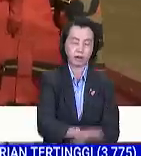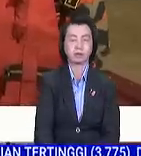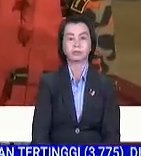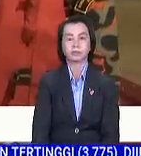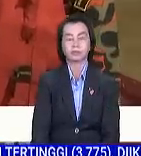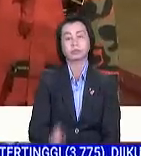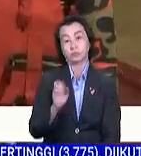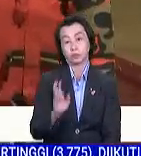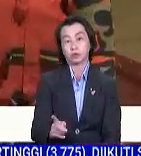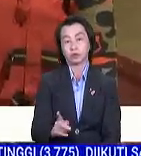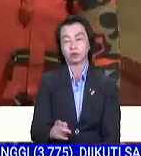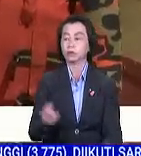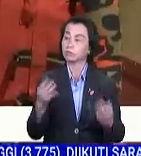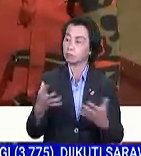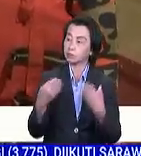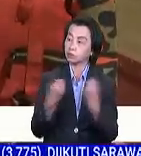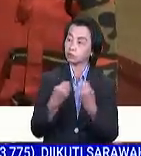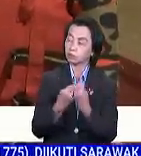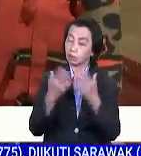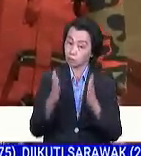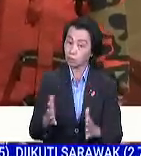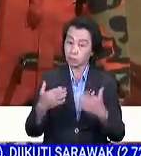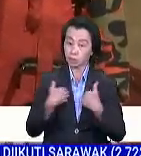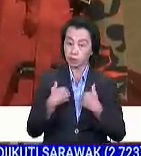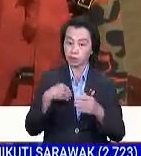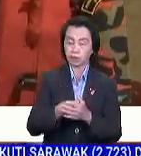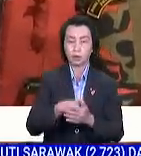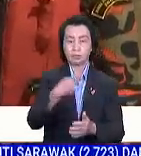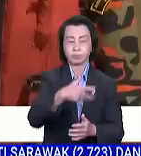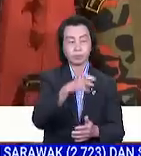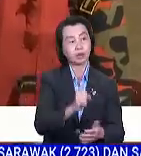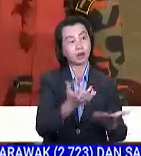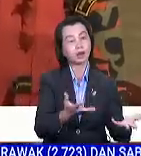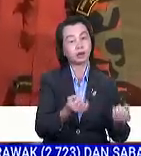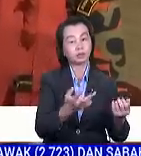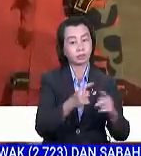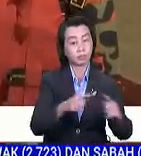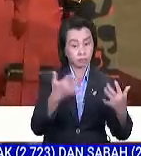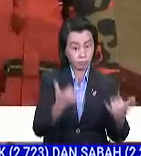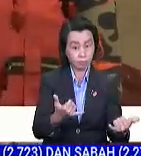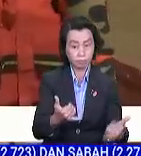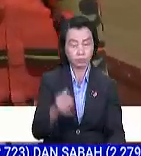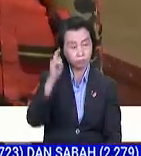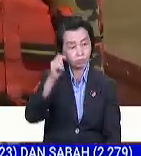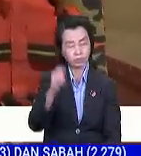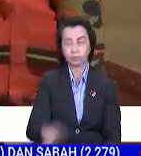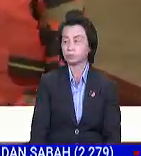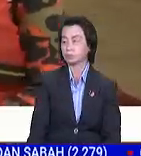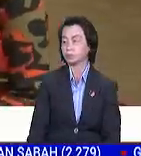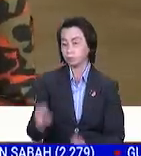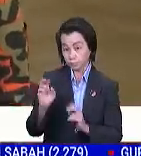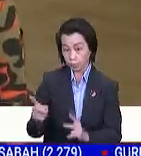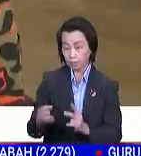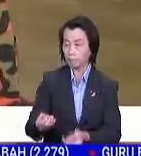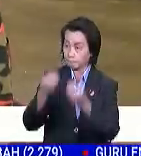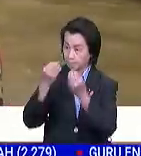Tuan beberapa Berapa jumlah penduduk yang berada di PPS dewan suarah ketika ini Tuan Oke untuk